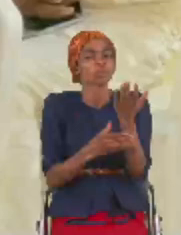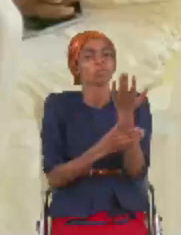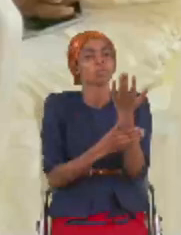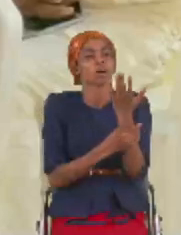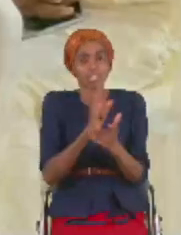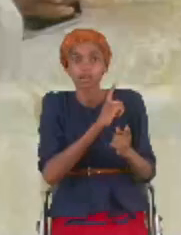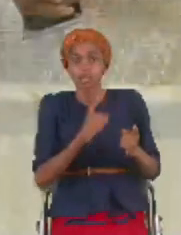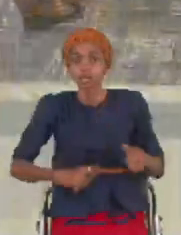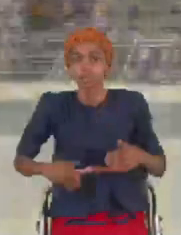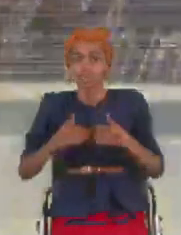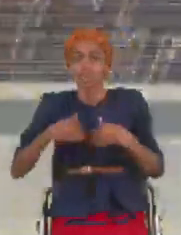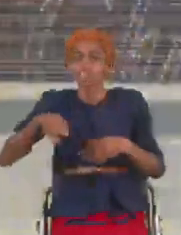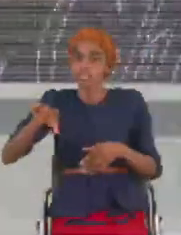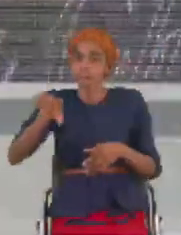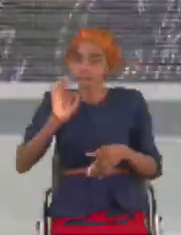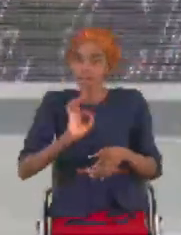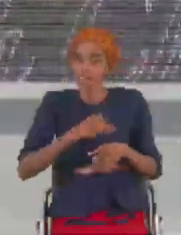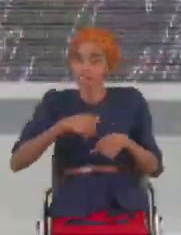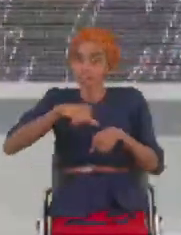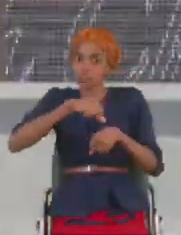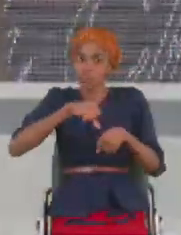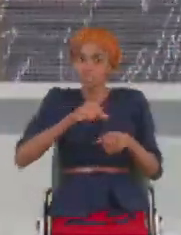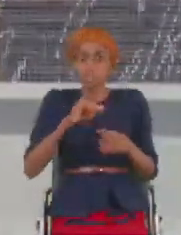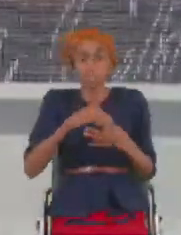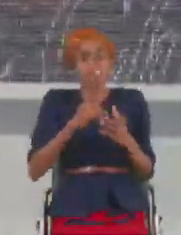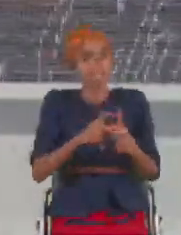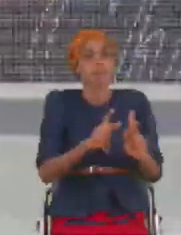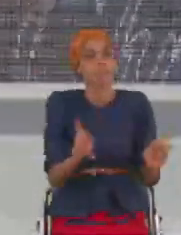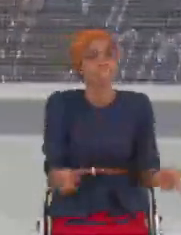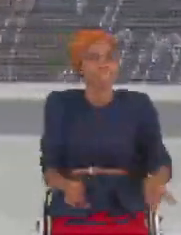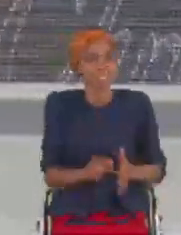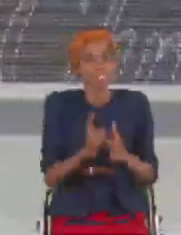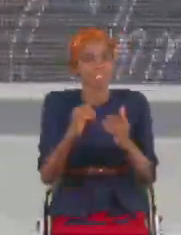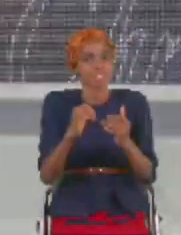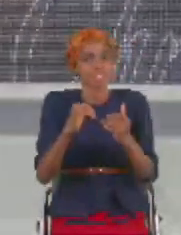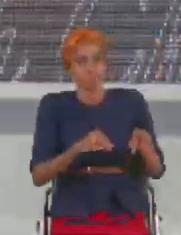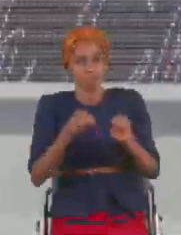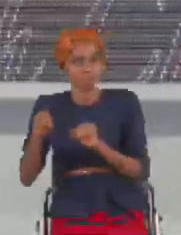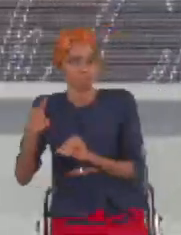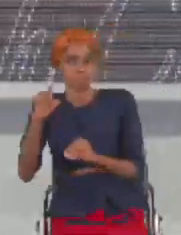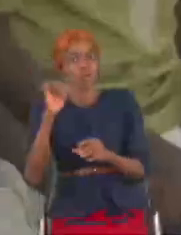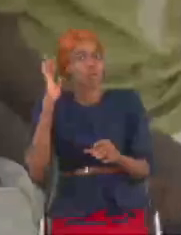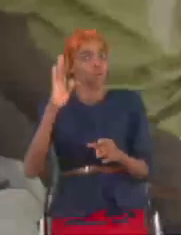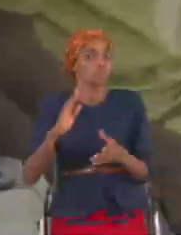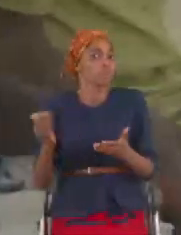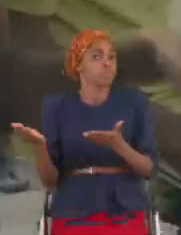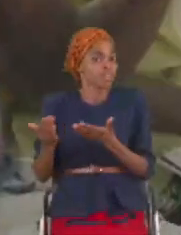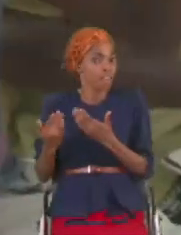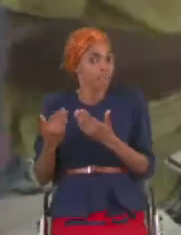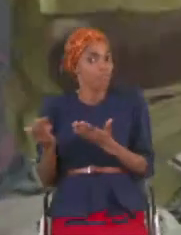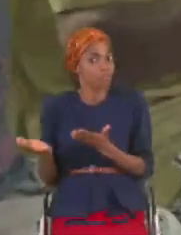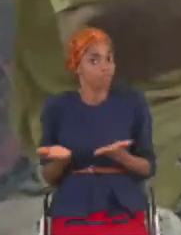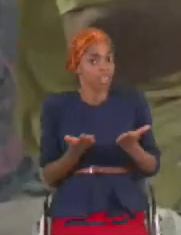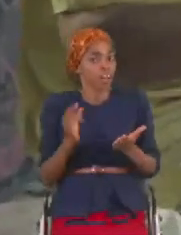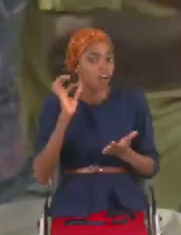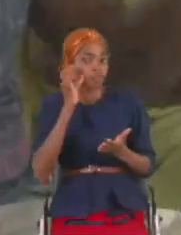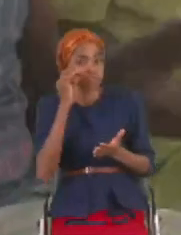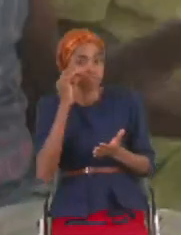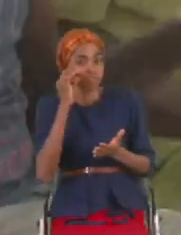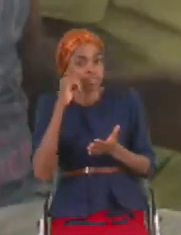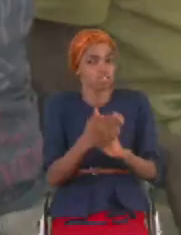mains que dieu établit la 8e place et ça va porter de fruits au nom de jésus